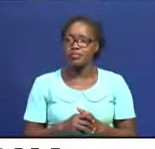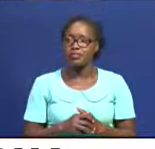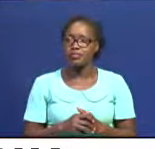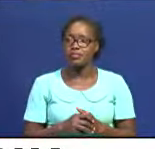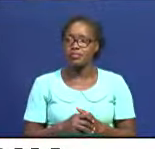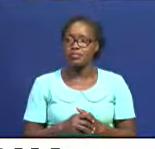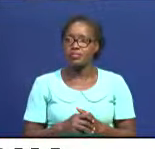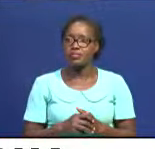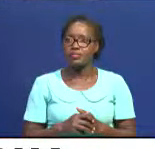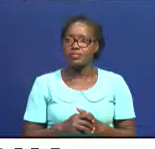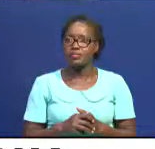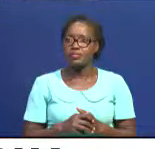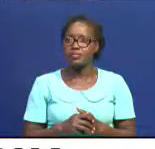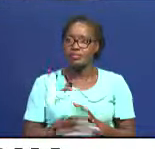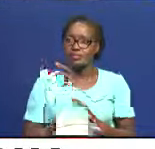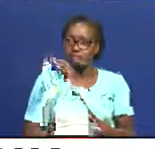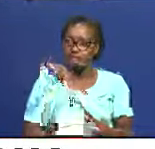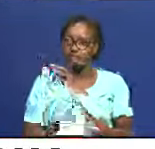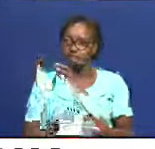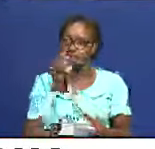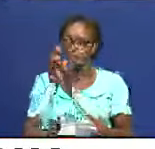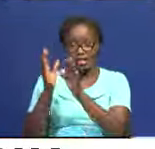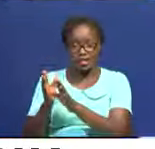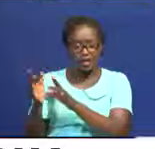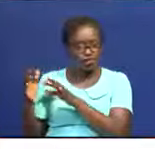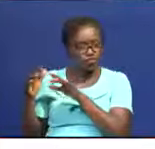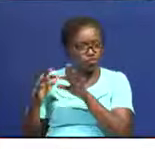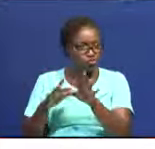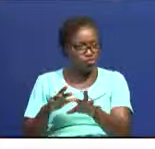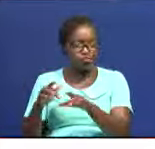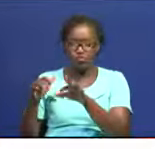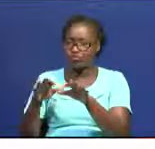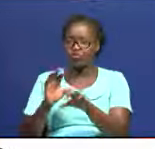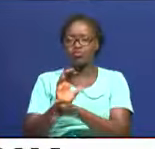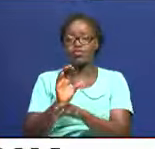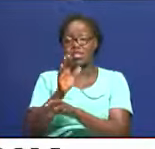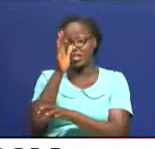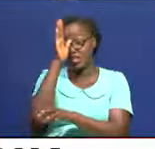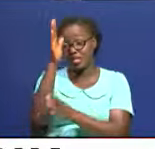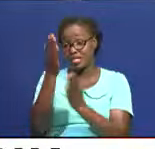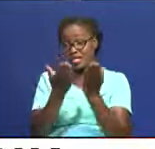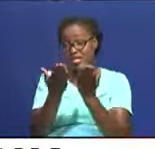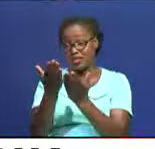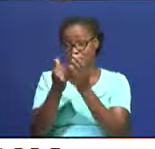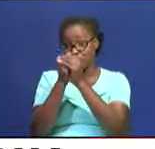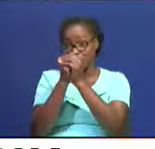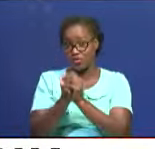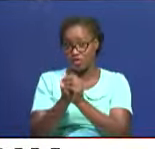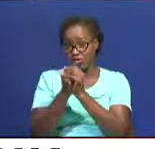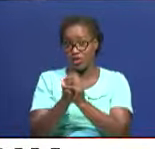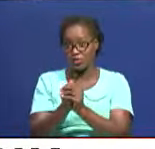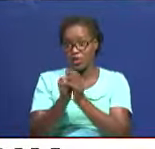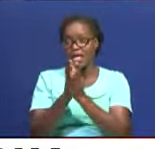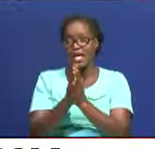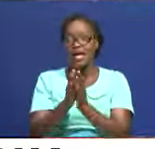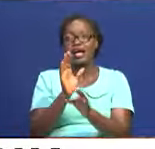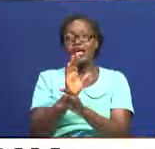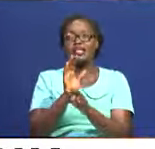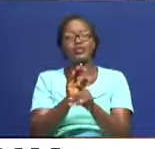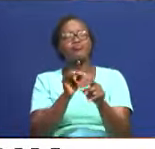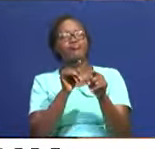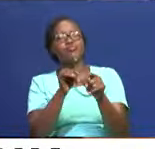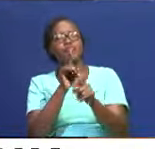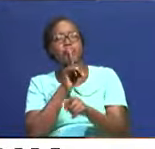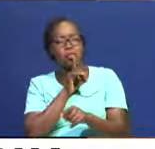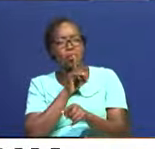Kama ilivyo desturi, walimiminika makanisani kwa ibada ya Jumapili. Na huku kanisa likilaumiwa kwa kusalia kimya